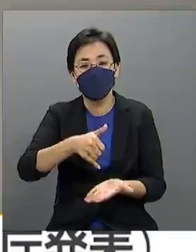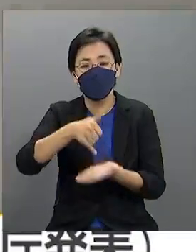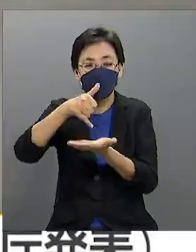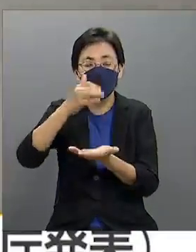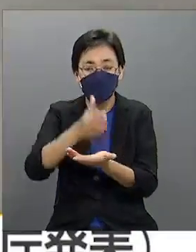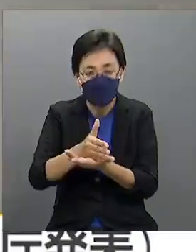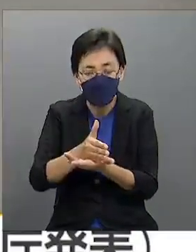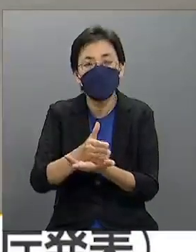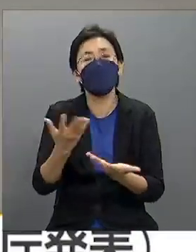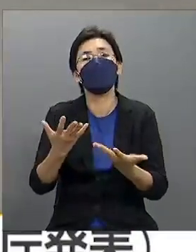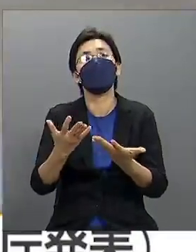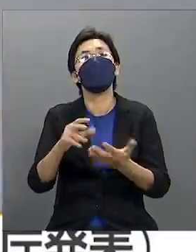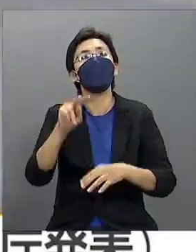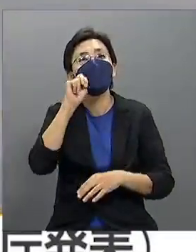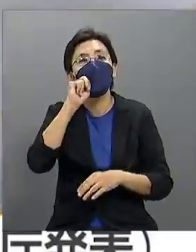บบท่อน้ cancelled